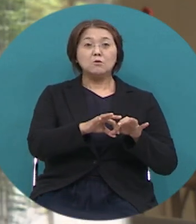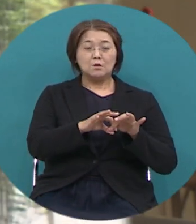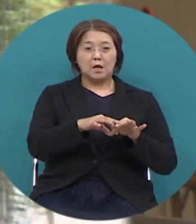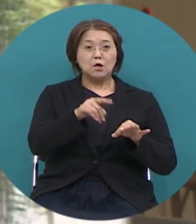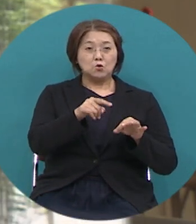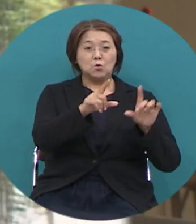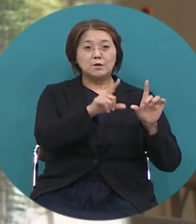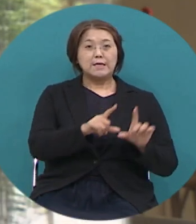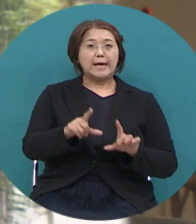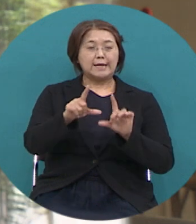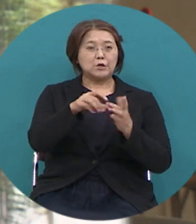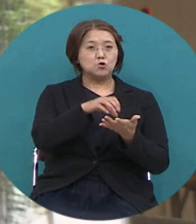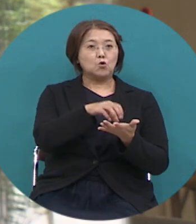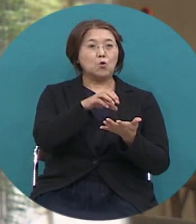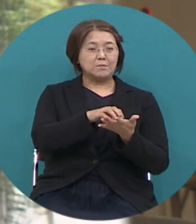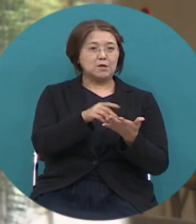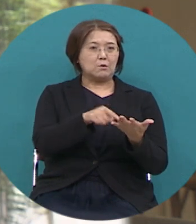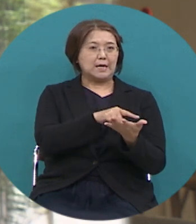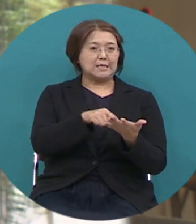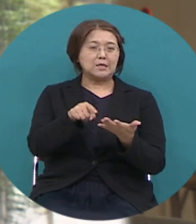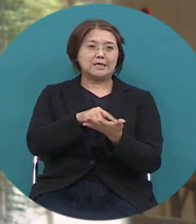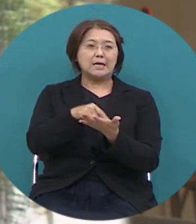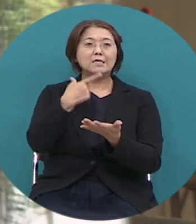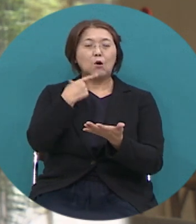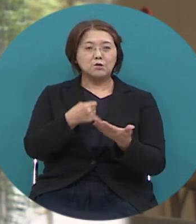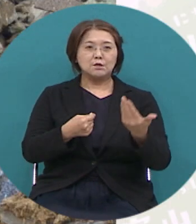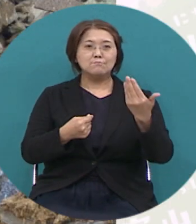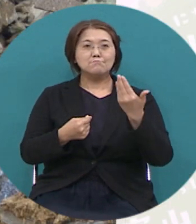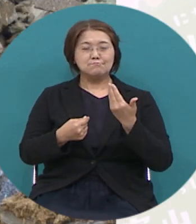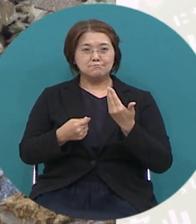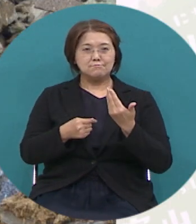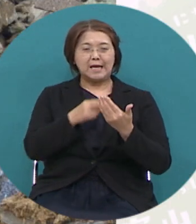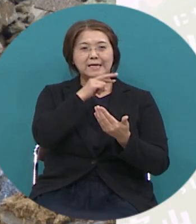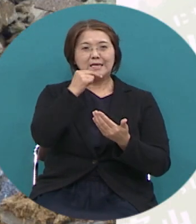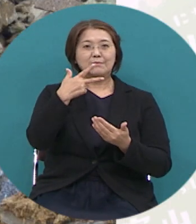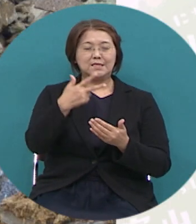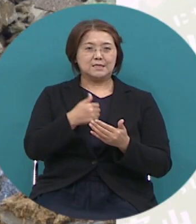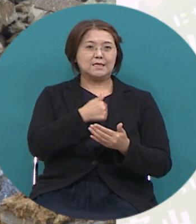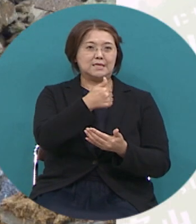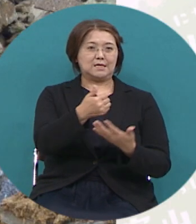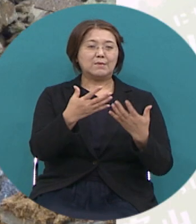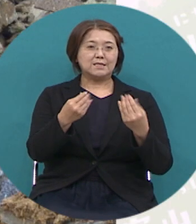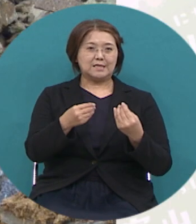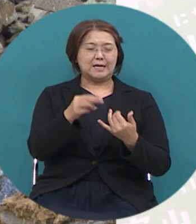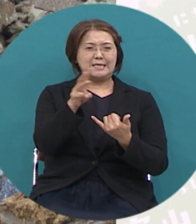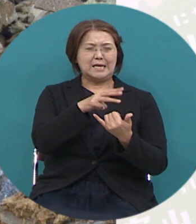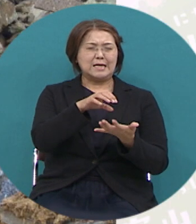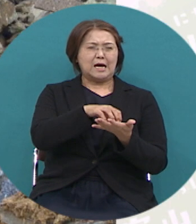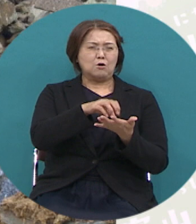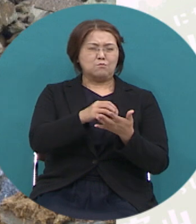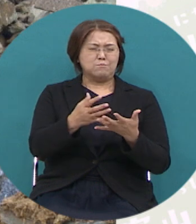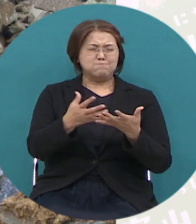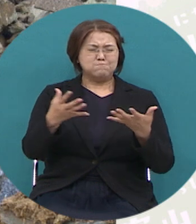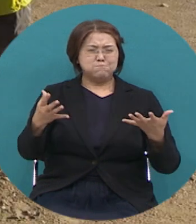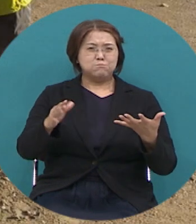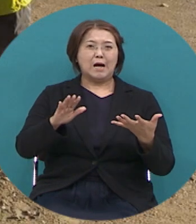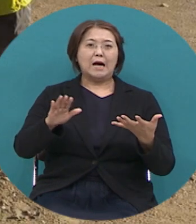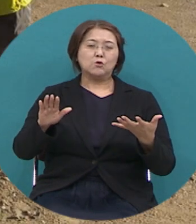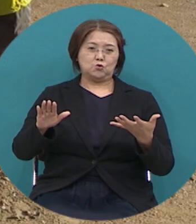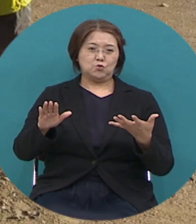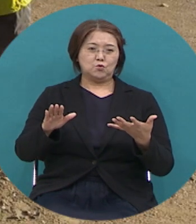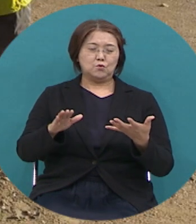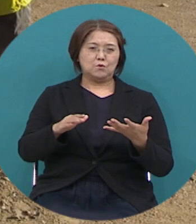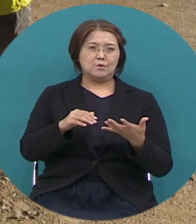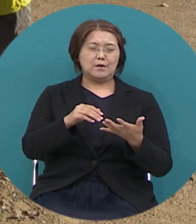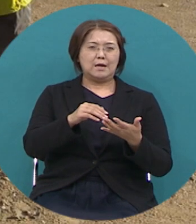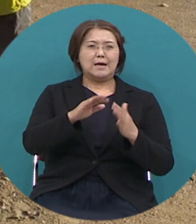活ごみの後片付けにまず入ってほしいということで氷見市さんの方にお手伝いに入りました。災害ごみがものすごくたくさん出てきまして、瓦